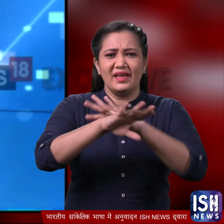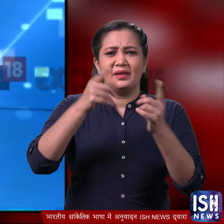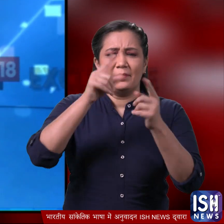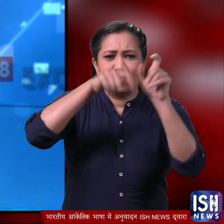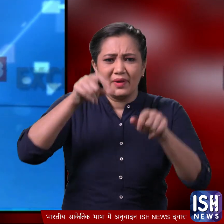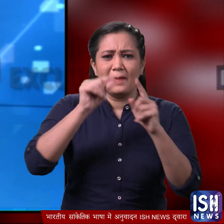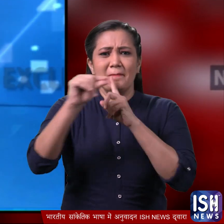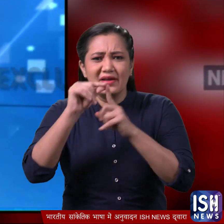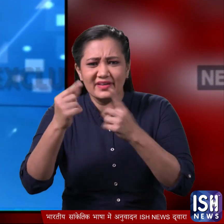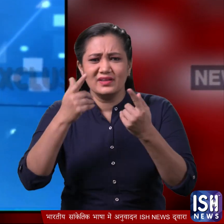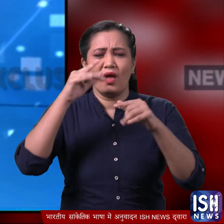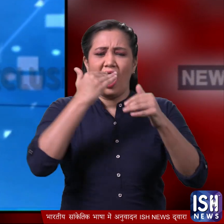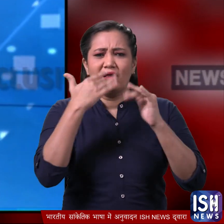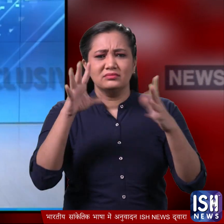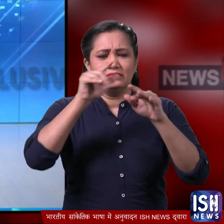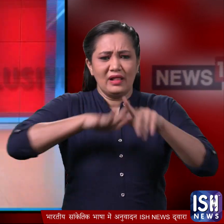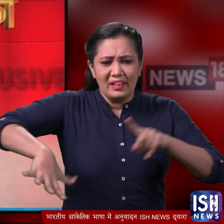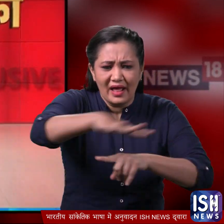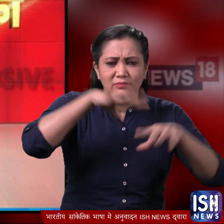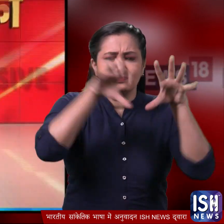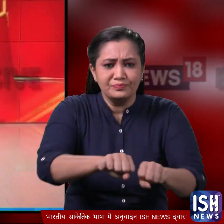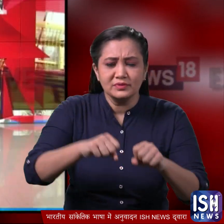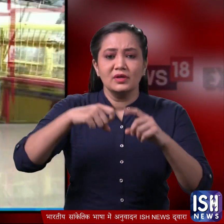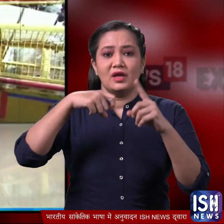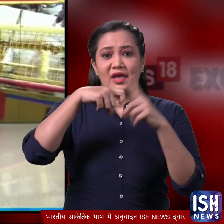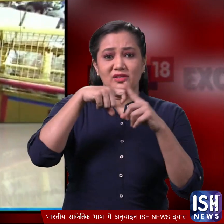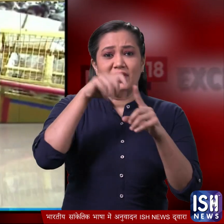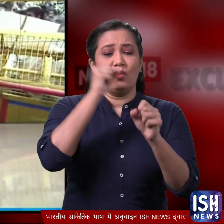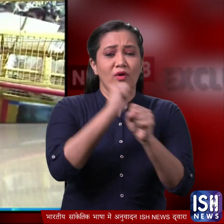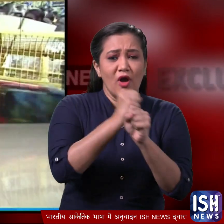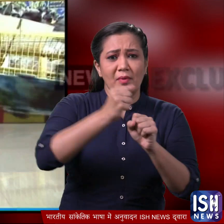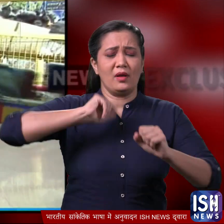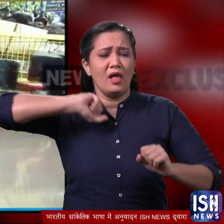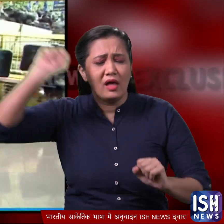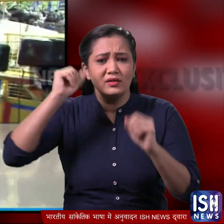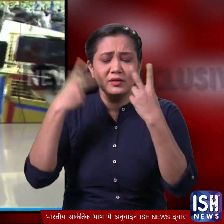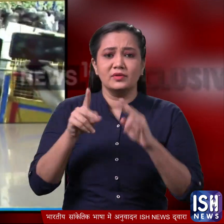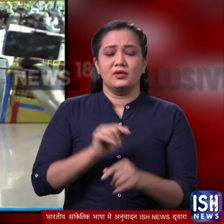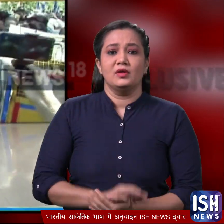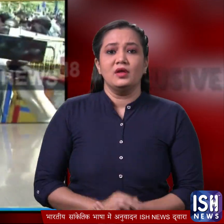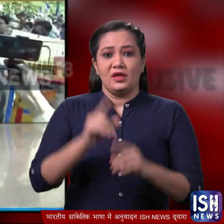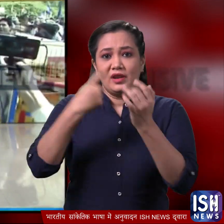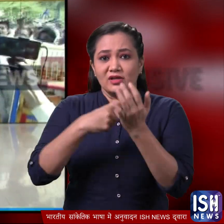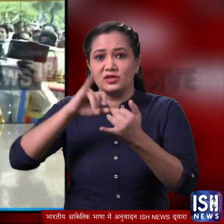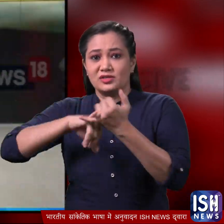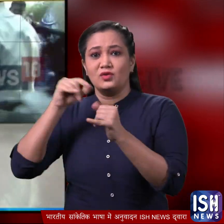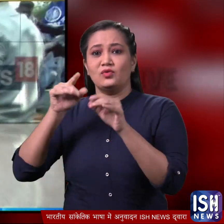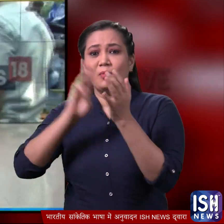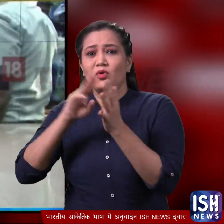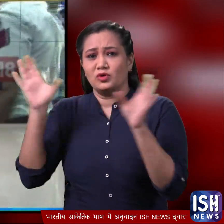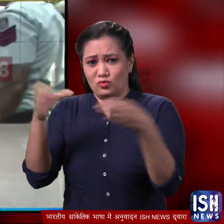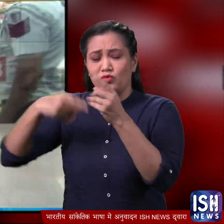दिल्ली में ठेकेदारी और निजीकरण के मुद्दे पर केजरीवाल सरकार के खिलाफ प्रदर्शन हुआ और यह प्रदर्शन किया राष्ट्रीय संयुक्त मोर्चा